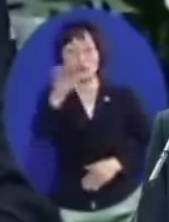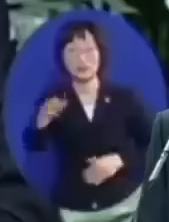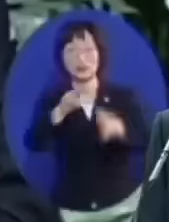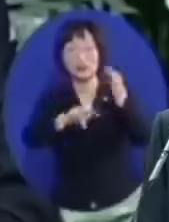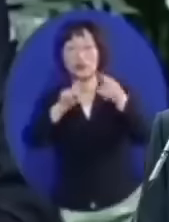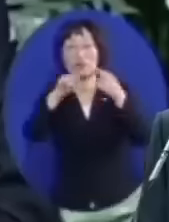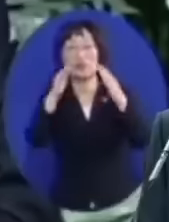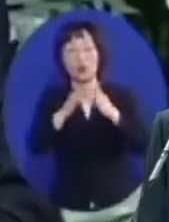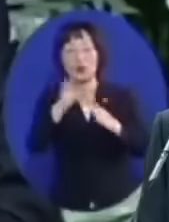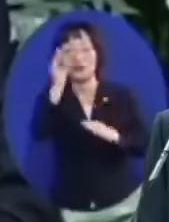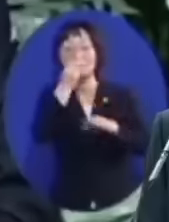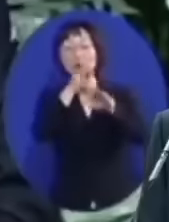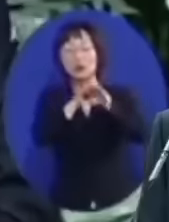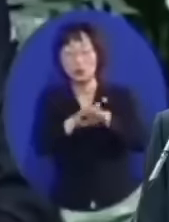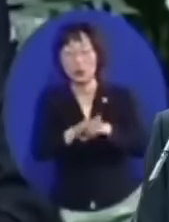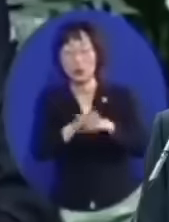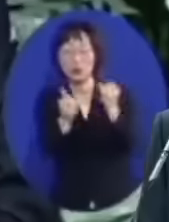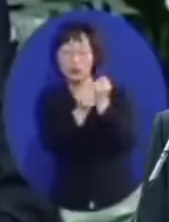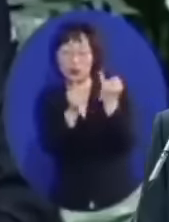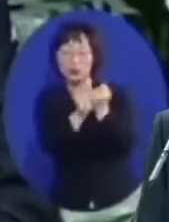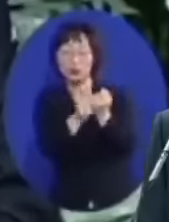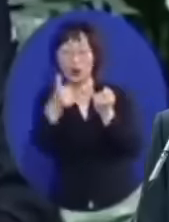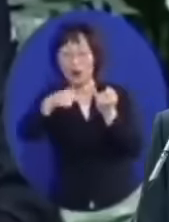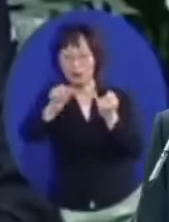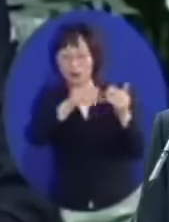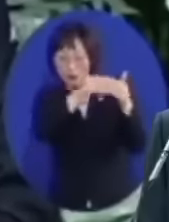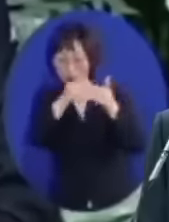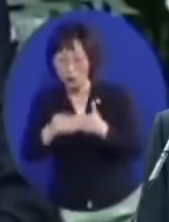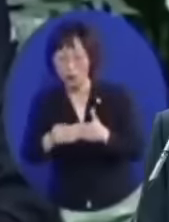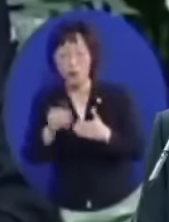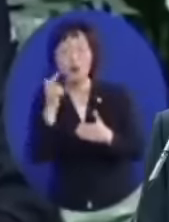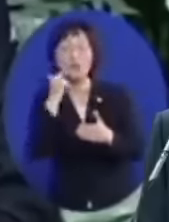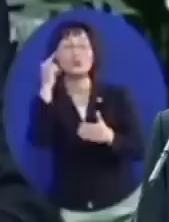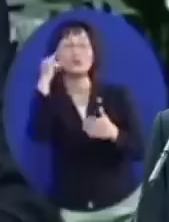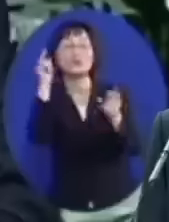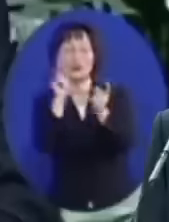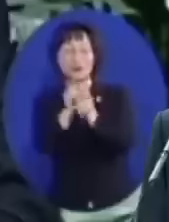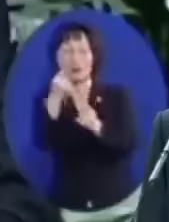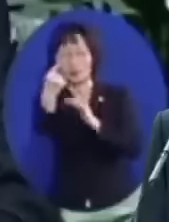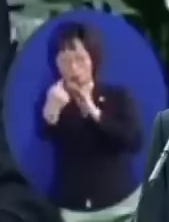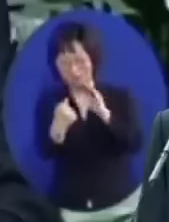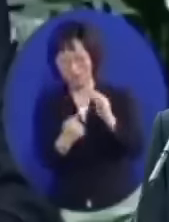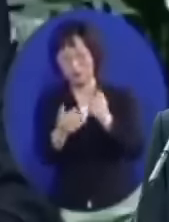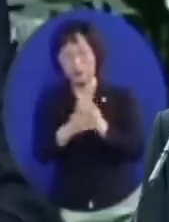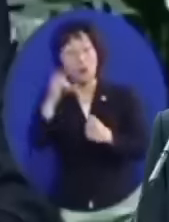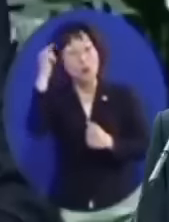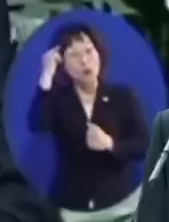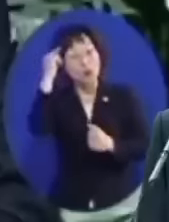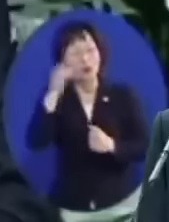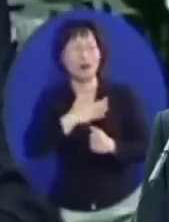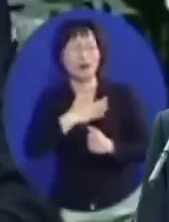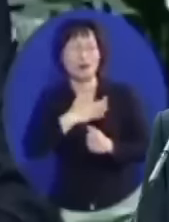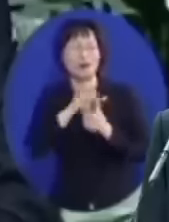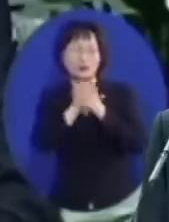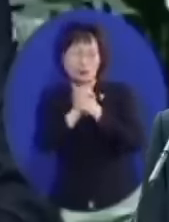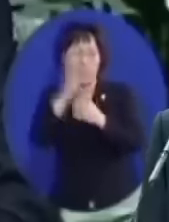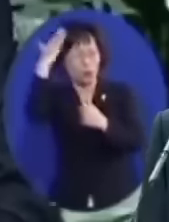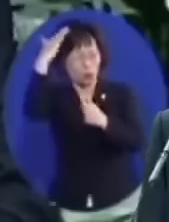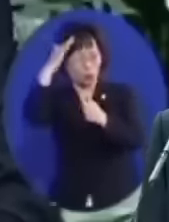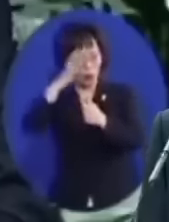성도 부부가 아들을 데리고 내 사무실에 왔어요. 그리고 왜 왔냐 하니까 목사님 기도 한 받으러 왔습니다. 우리